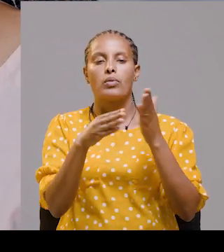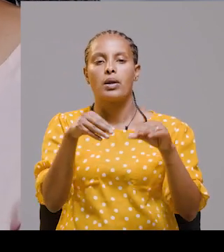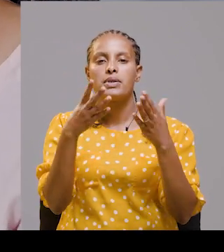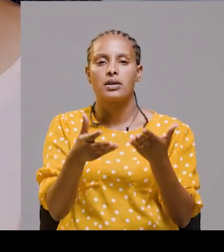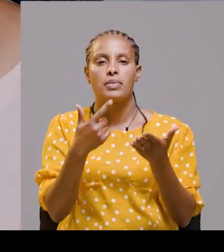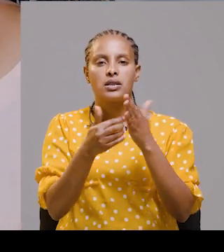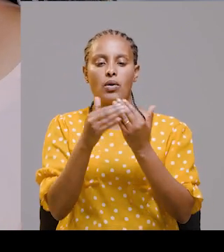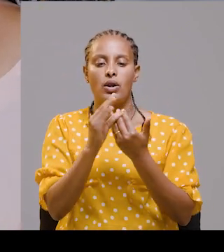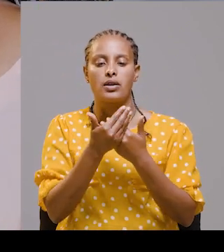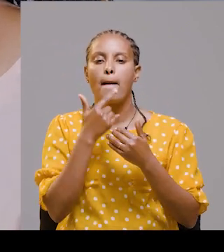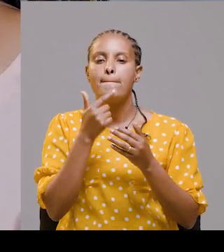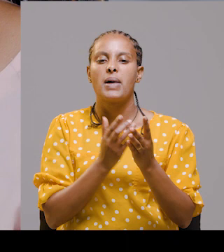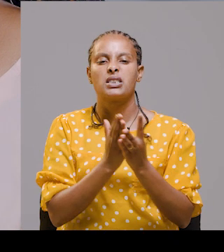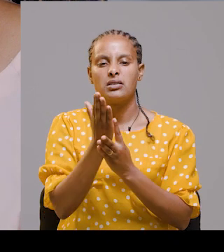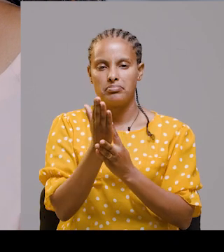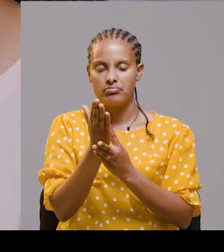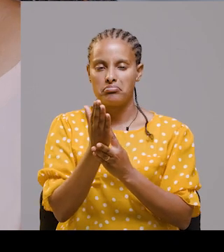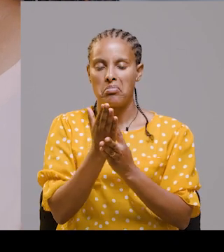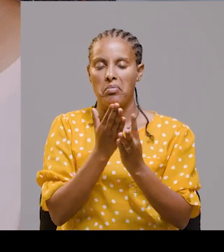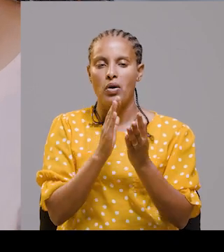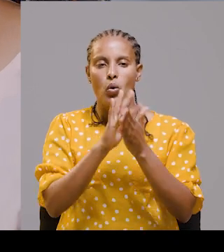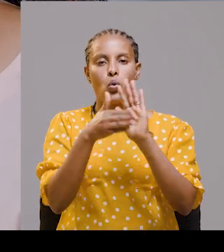ቢችሉ በዛ መልኩ ማሳለጥ ብንችል ሁሉም ደግሞ